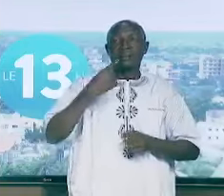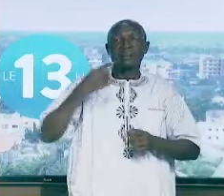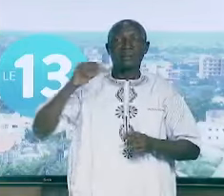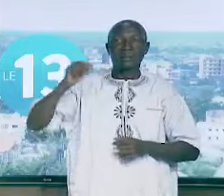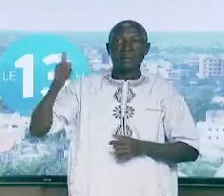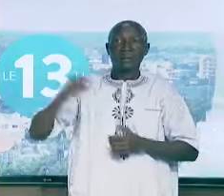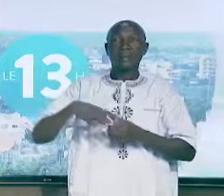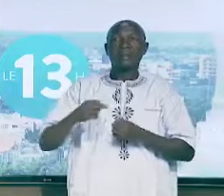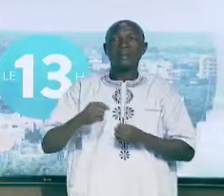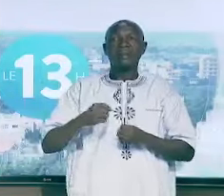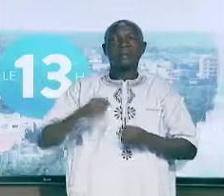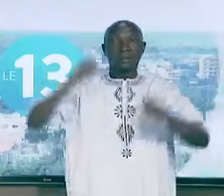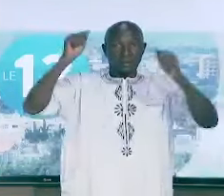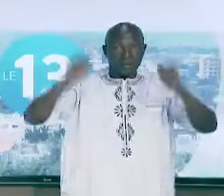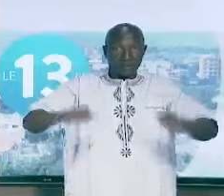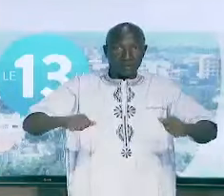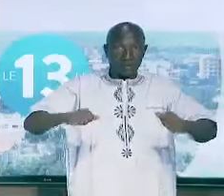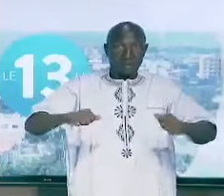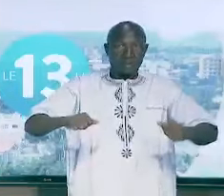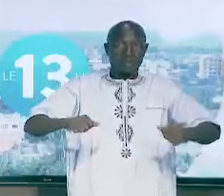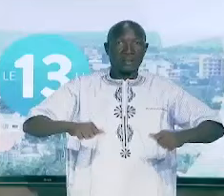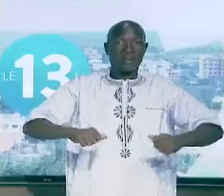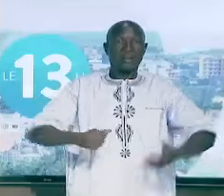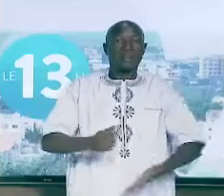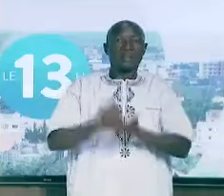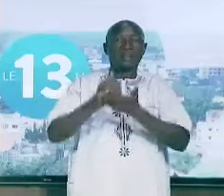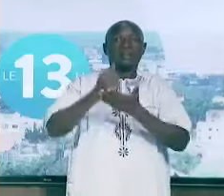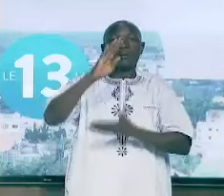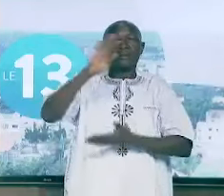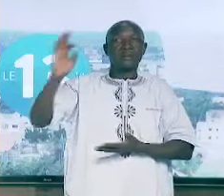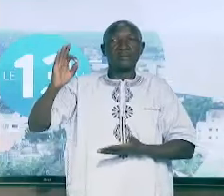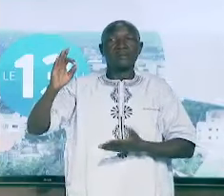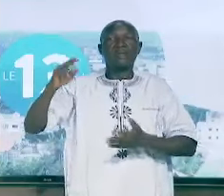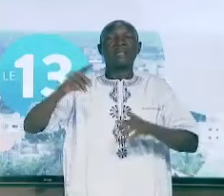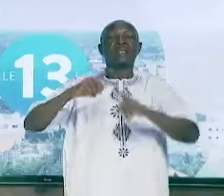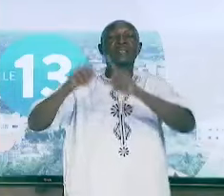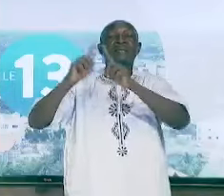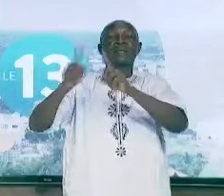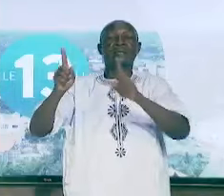l'OCI, pourrait plaider en faveur du Burkina dans plusieurs domaines de développement.